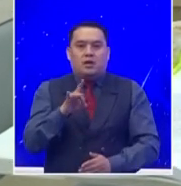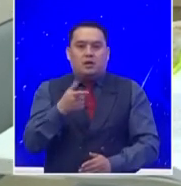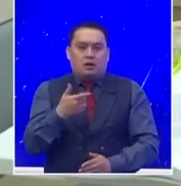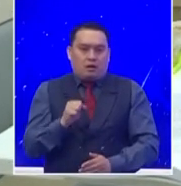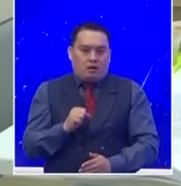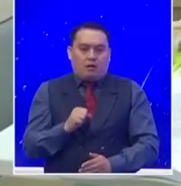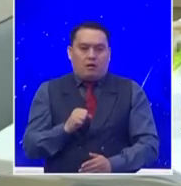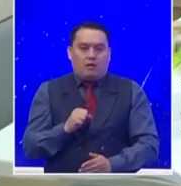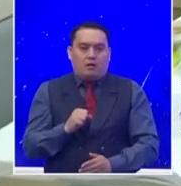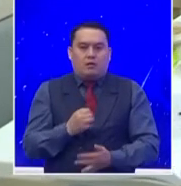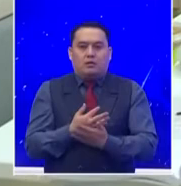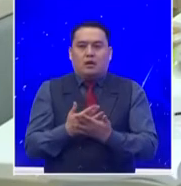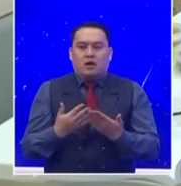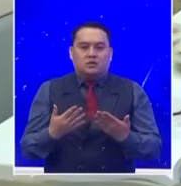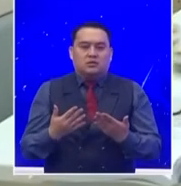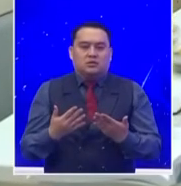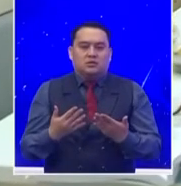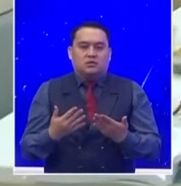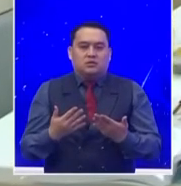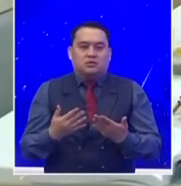подмор, прополис,